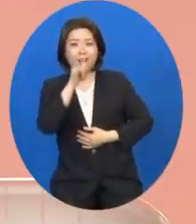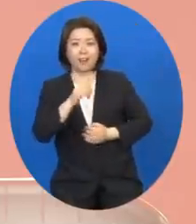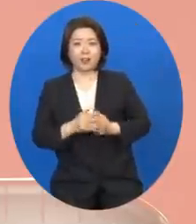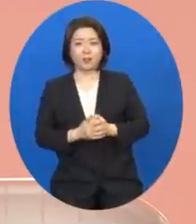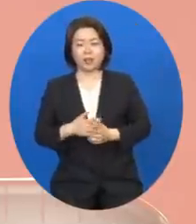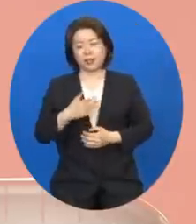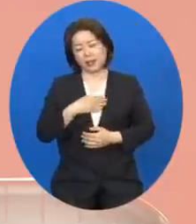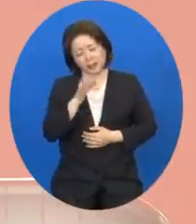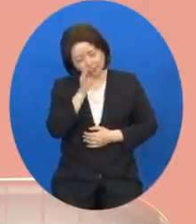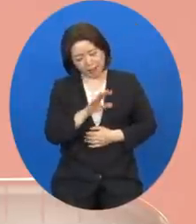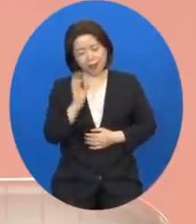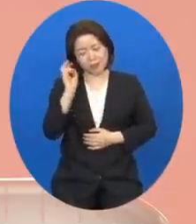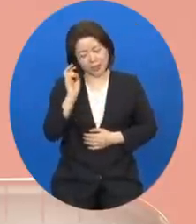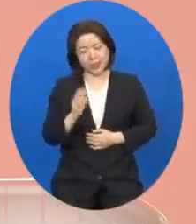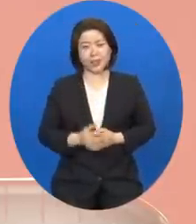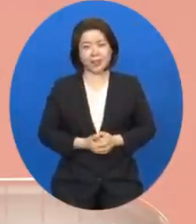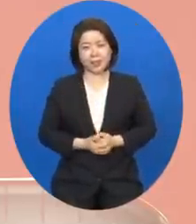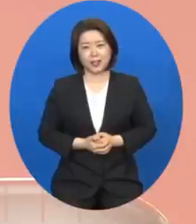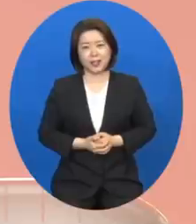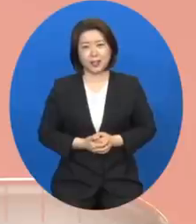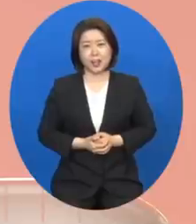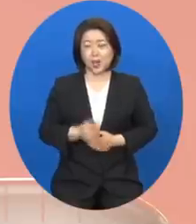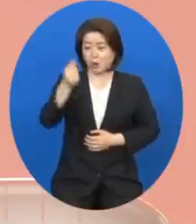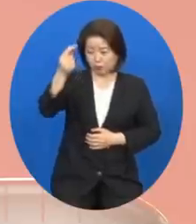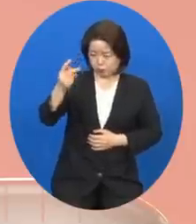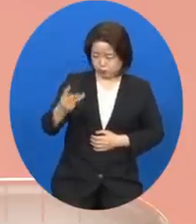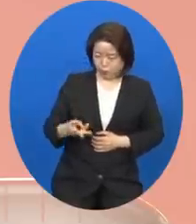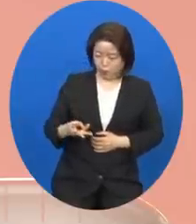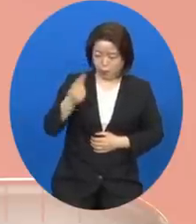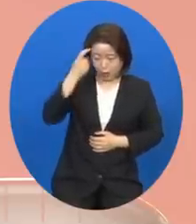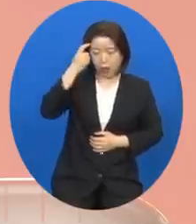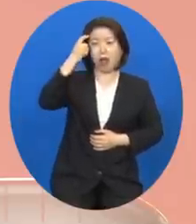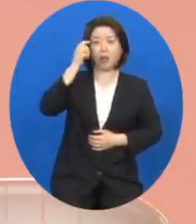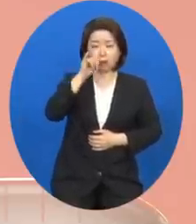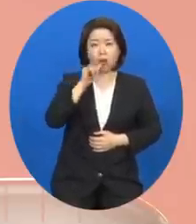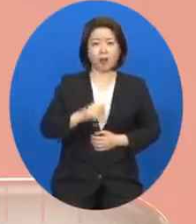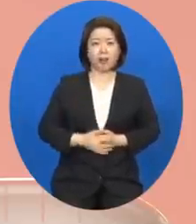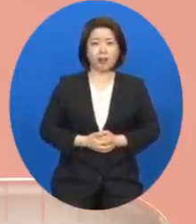난 안 되나 봐. 몇 번 그런 생각, 난 안 되나 봐.